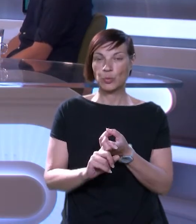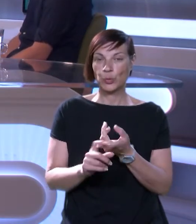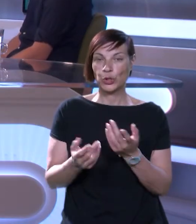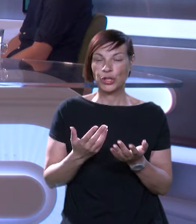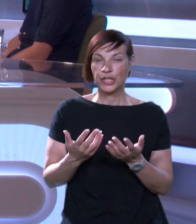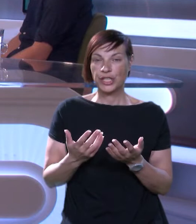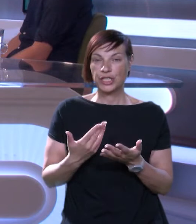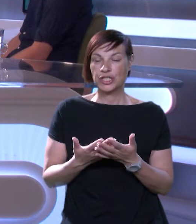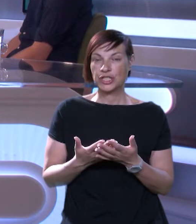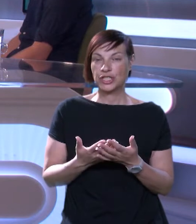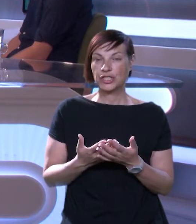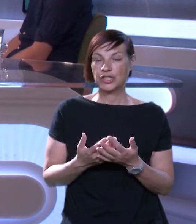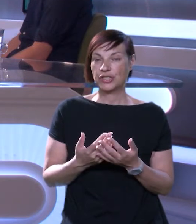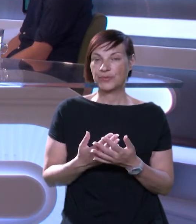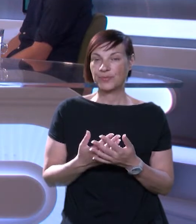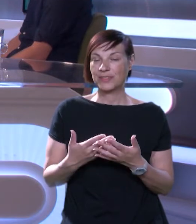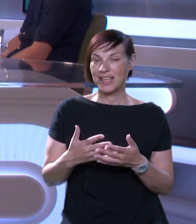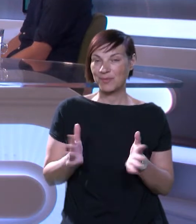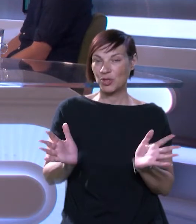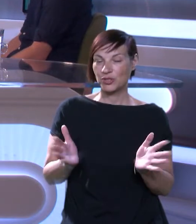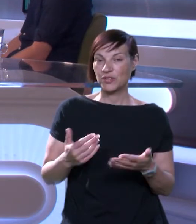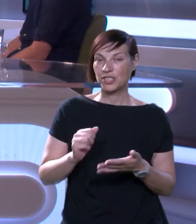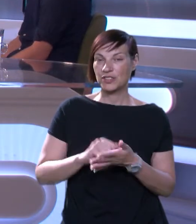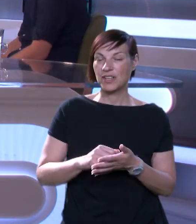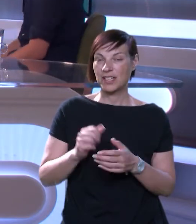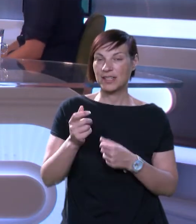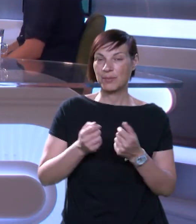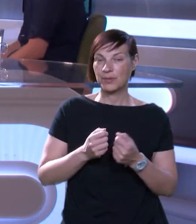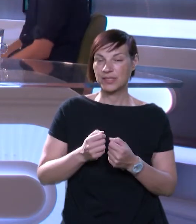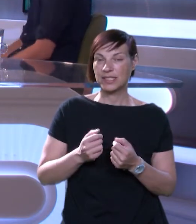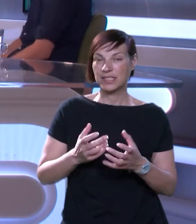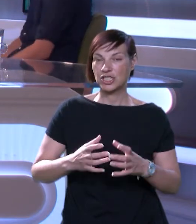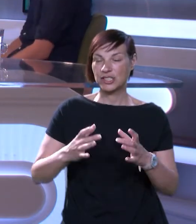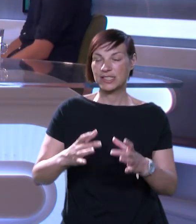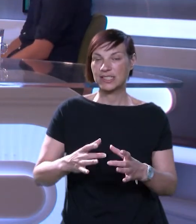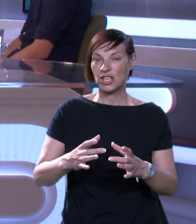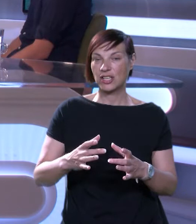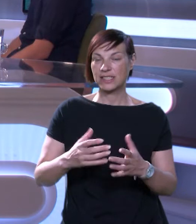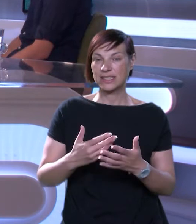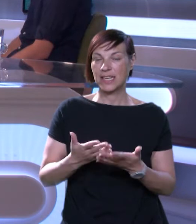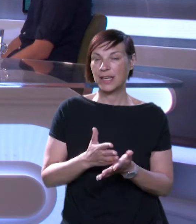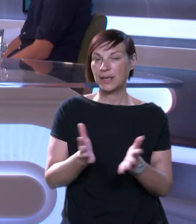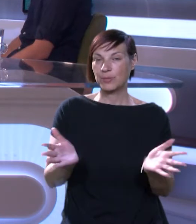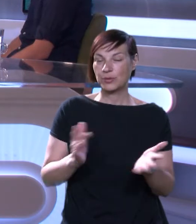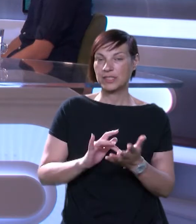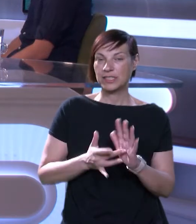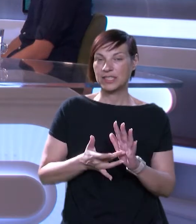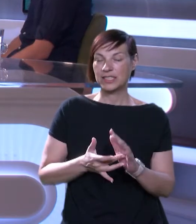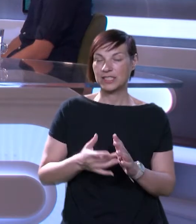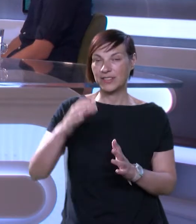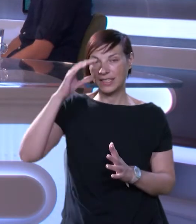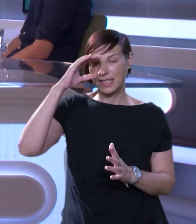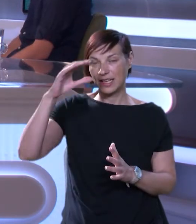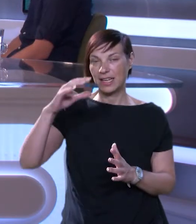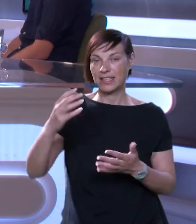nešto. Znaš, ono, ko za doba Franje Josipa, da im otvoriš vrata, pa skidaš one stolice u parteru i pustiš ih svih unutra